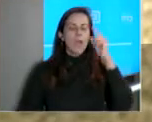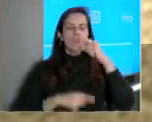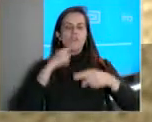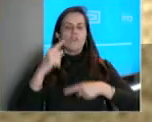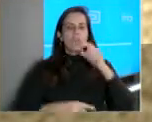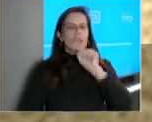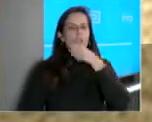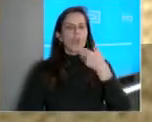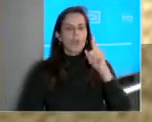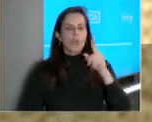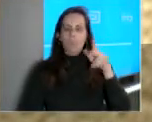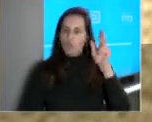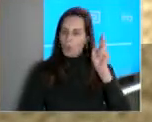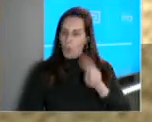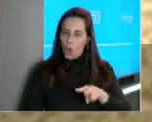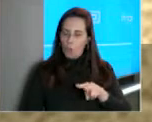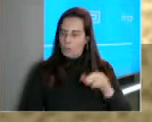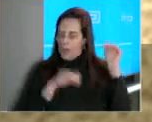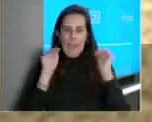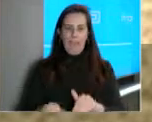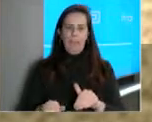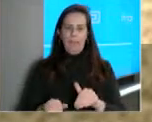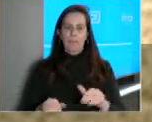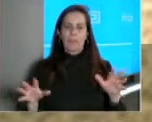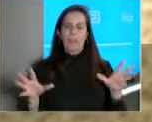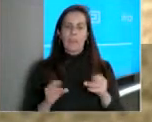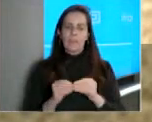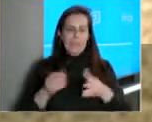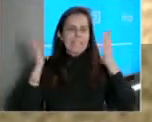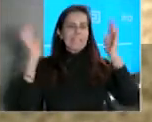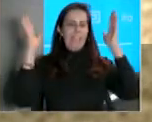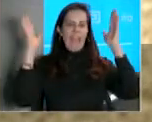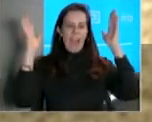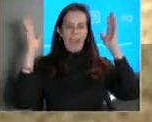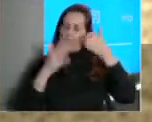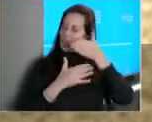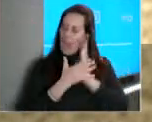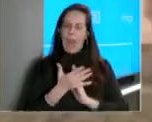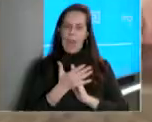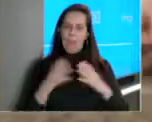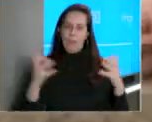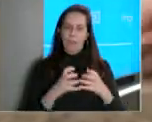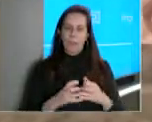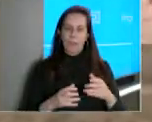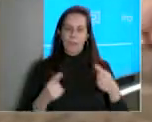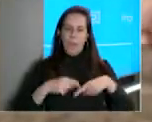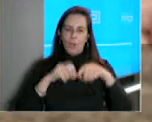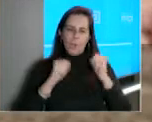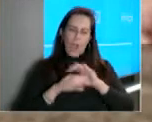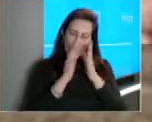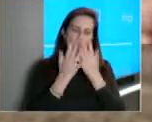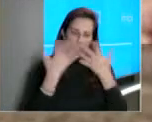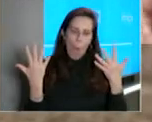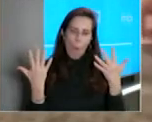יהודית יכולים לרדת לתמיון. על ידי היסטריה של חלק מן העם. בתחום הביטחוני הכל